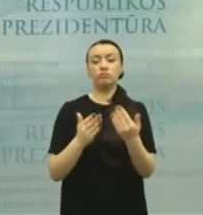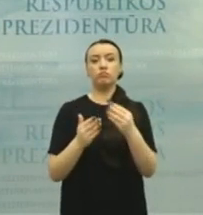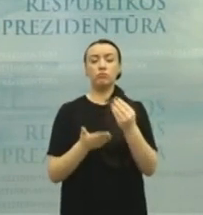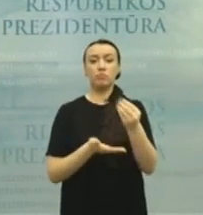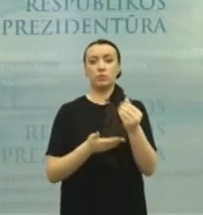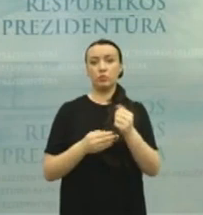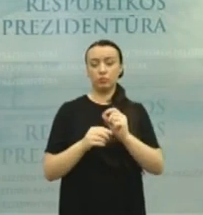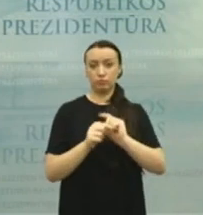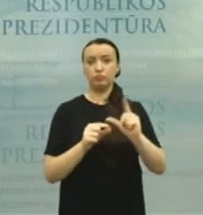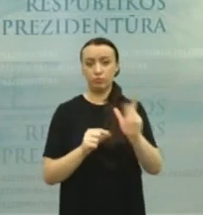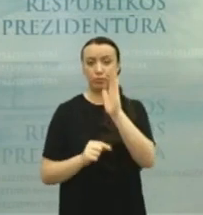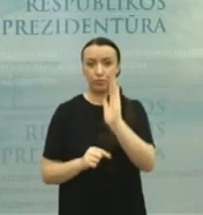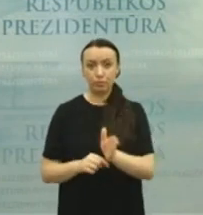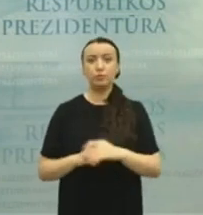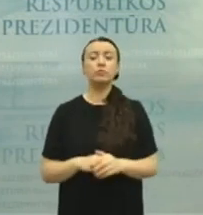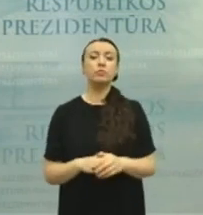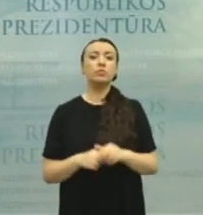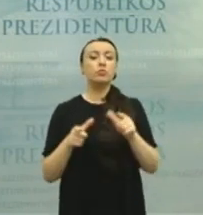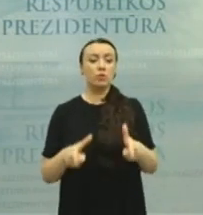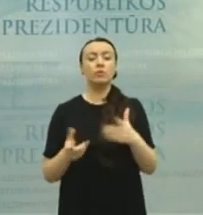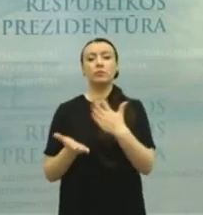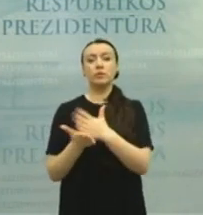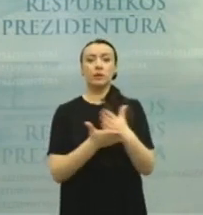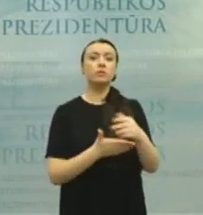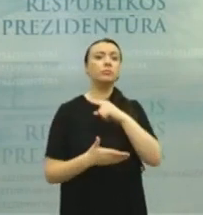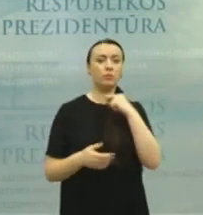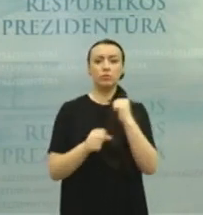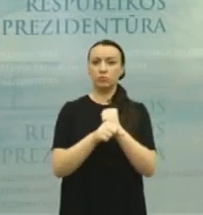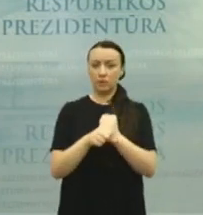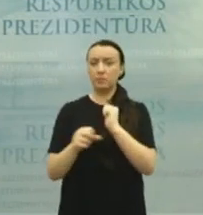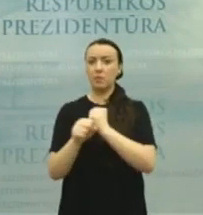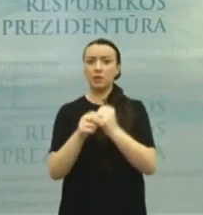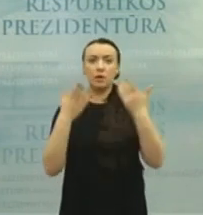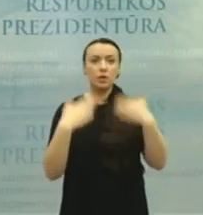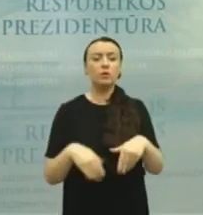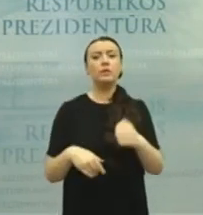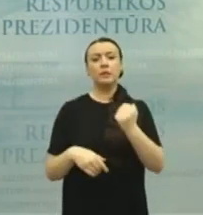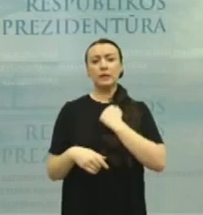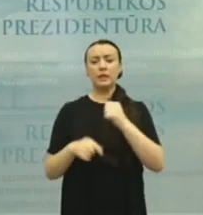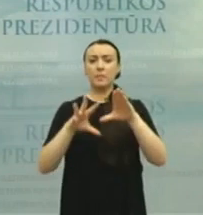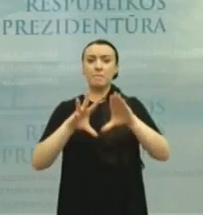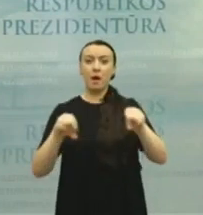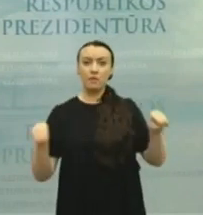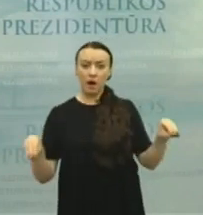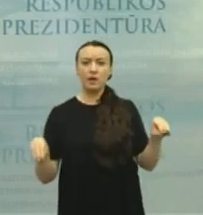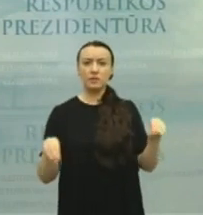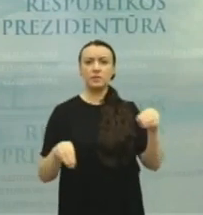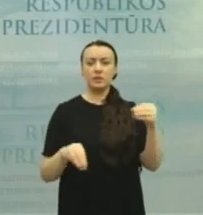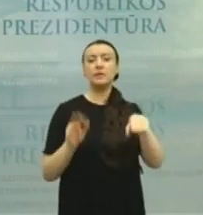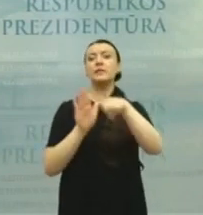didinamas stipendijų dydis. Taigi, na, tikrai yra ne vienas darbas atliktas, gal šiek tiek gaila, kad pavasario sesijoje